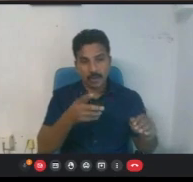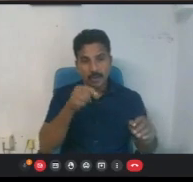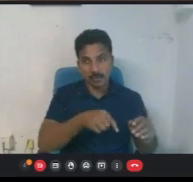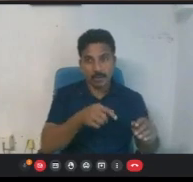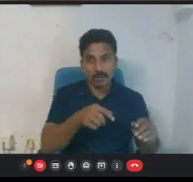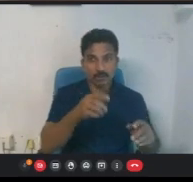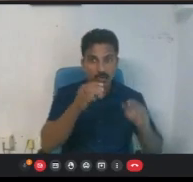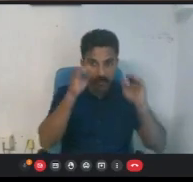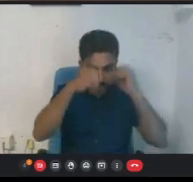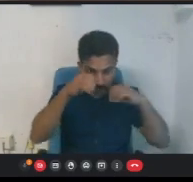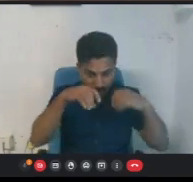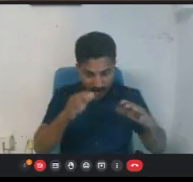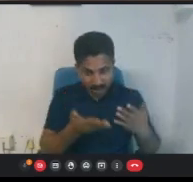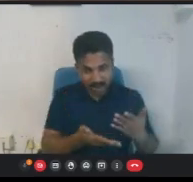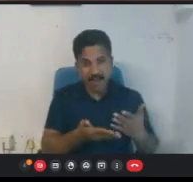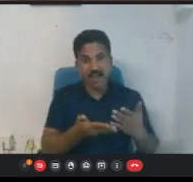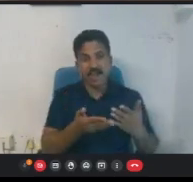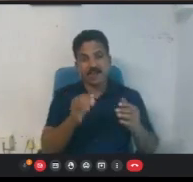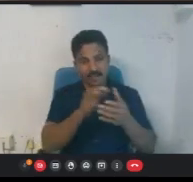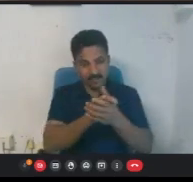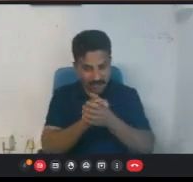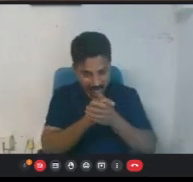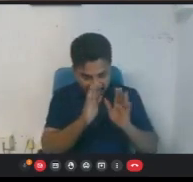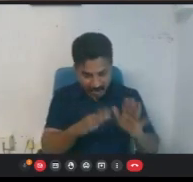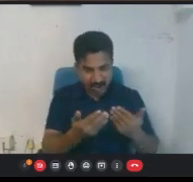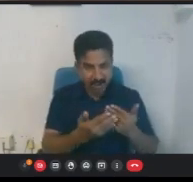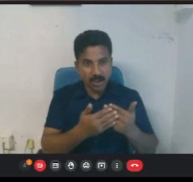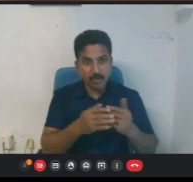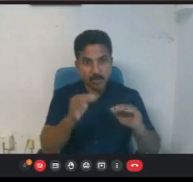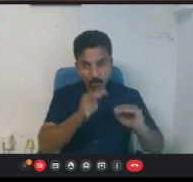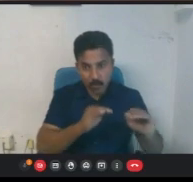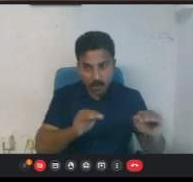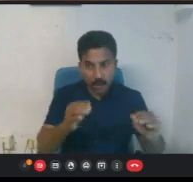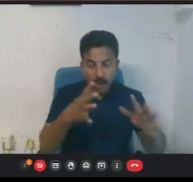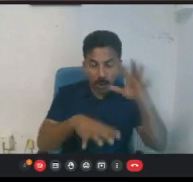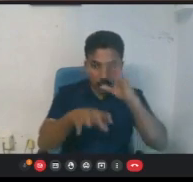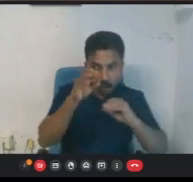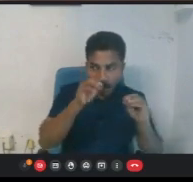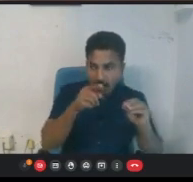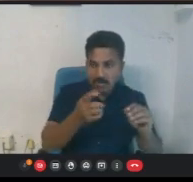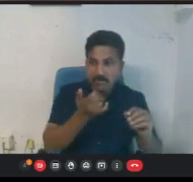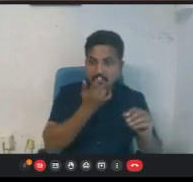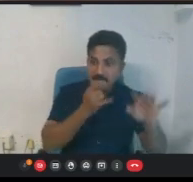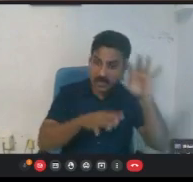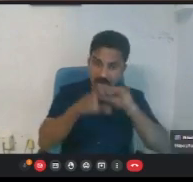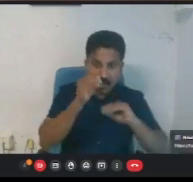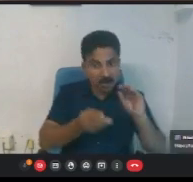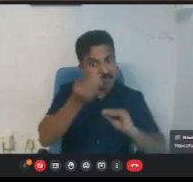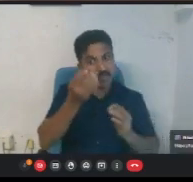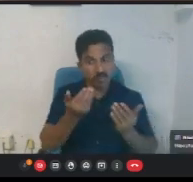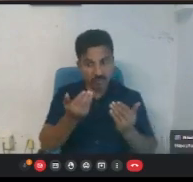ഉണ്ടല്ലോ, ഇപ്പം ഗൂഗിൾ ഉണ്ടാകാം, പിയർ ഗ്രൂപ്പുകൾ ഉണ്ടാകാം, ഇത്തരത്തിൽ കുഞ്ഞ് തെറ്റായിട്ടുള്ള ഇൻഫർമേഷൻ അറിയുന്നതിനേക്കാൾ